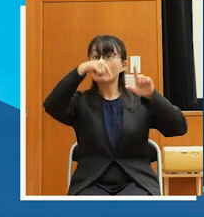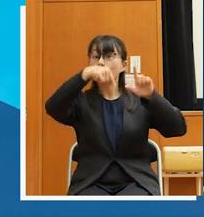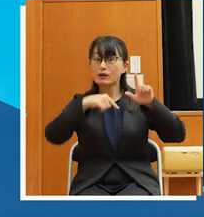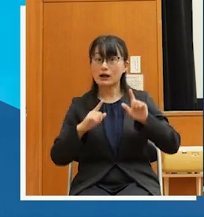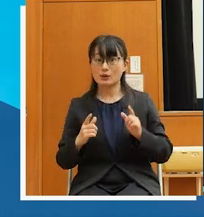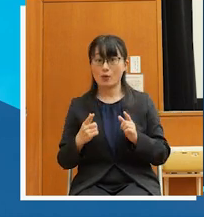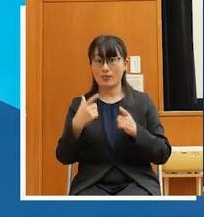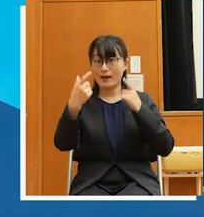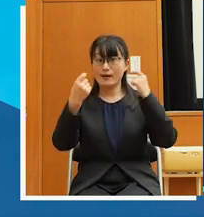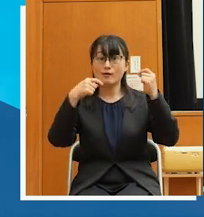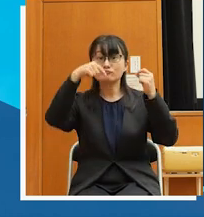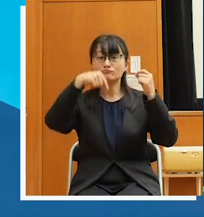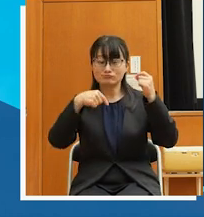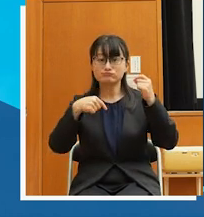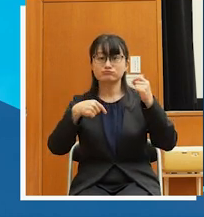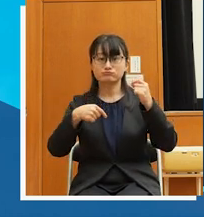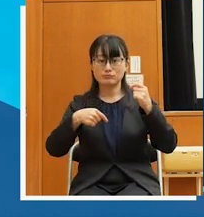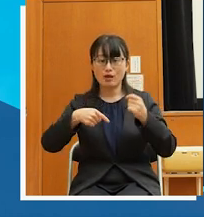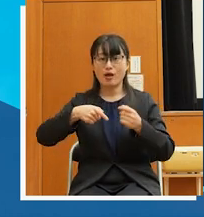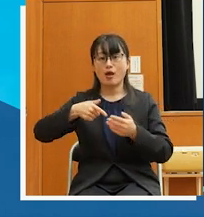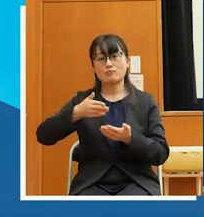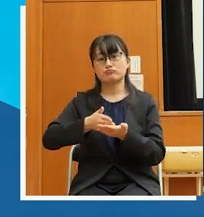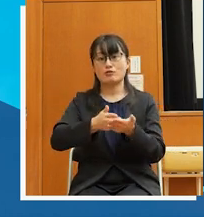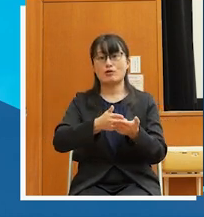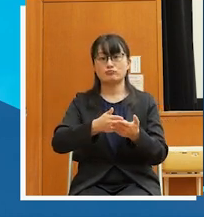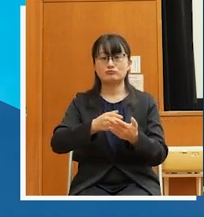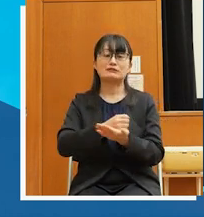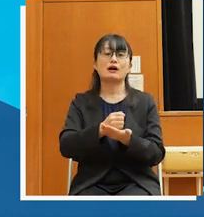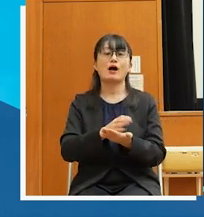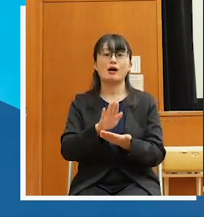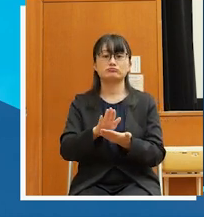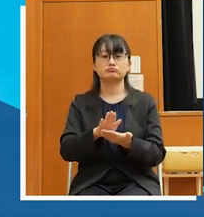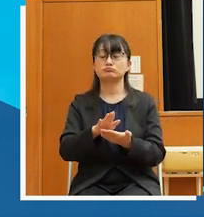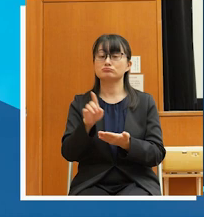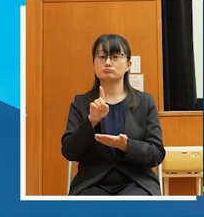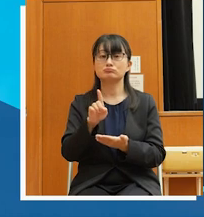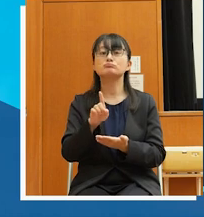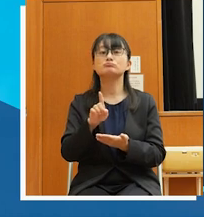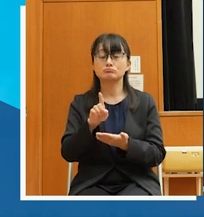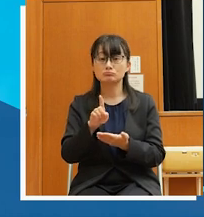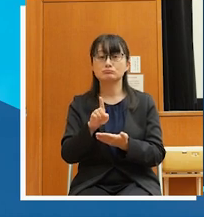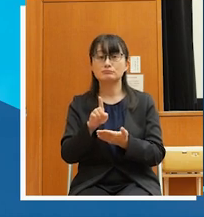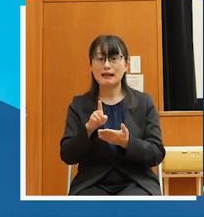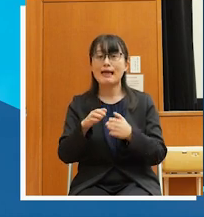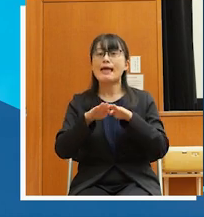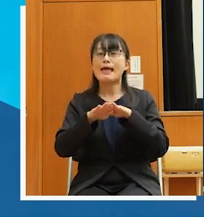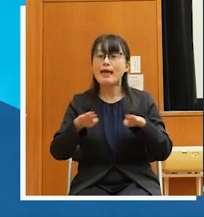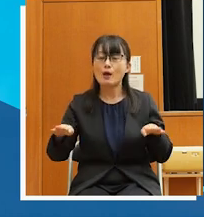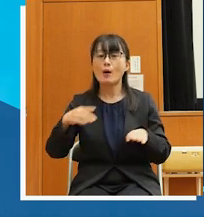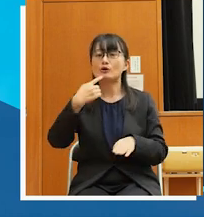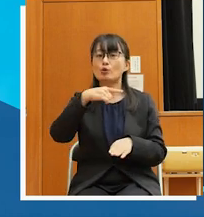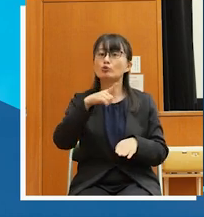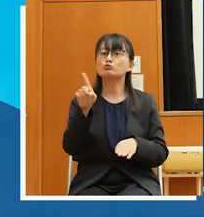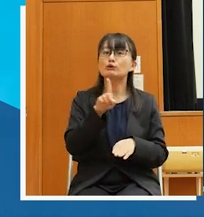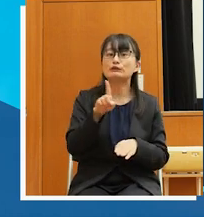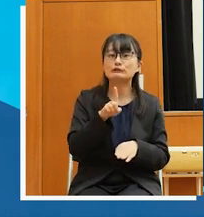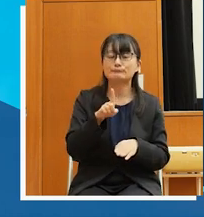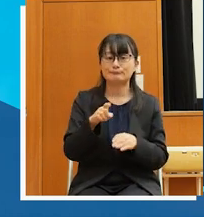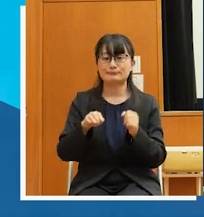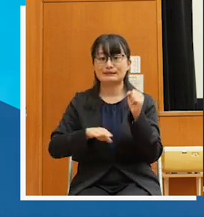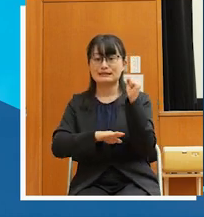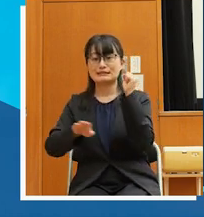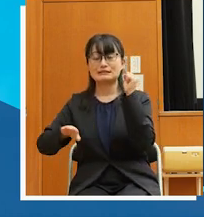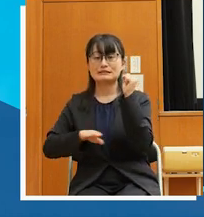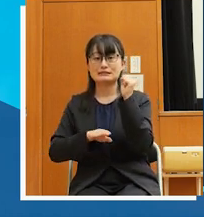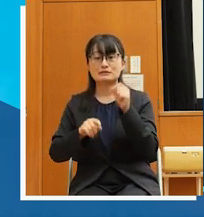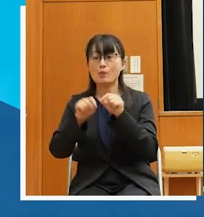授業でプレゼンさせていただく機会があってその時によく聞くのが平和教育って何してますかって基地問題って学校で習ったことありますかって